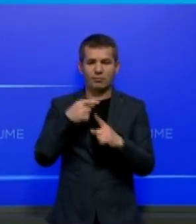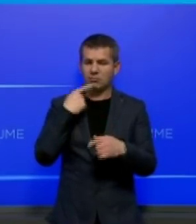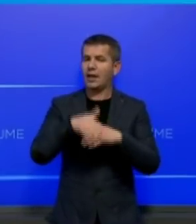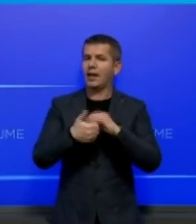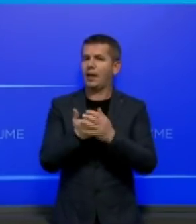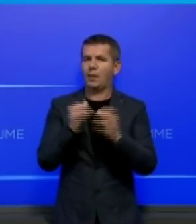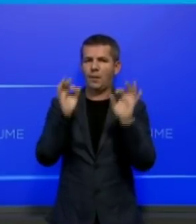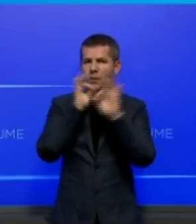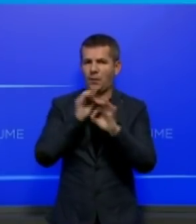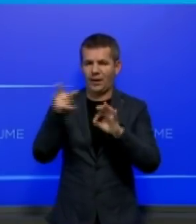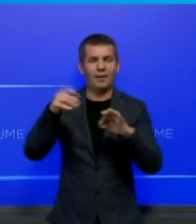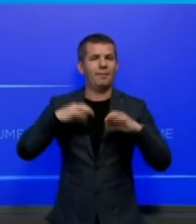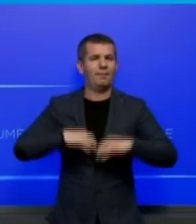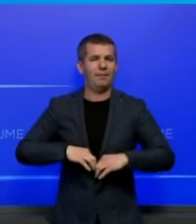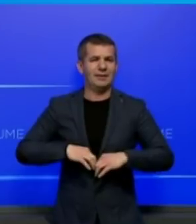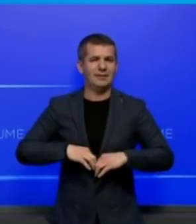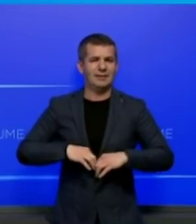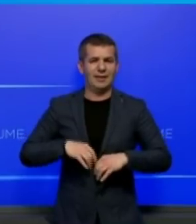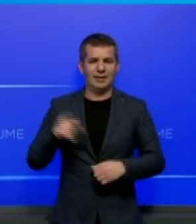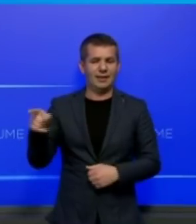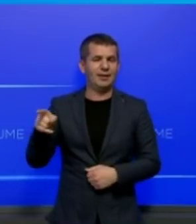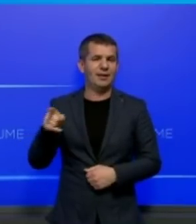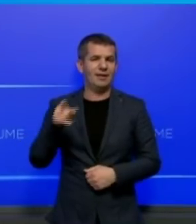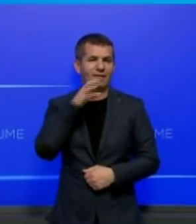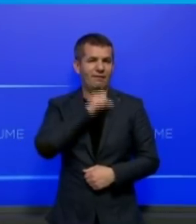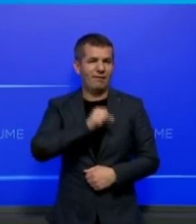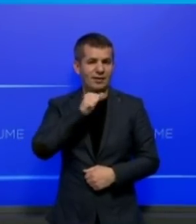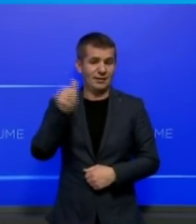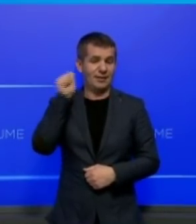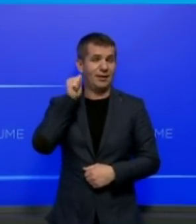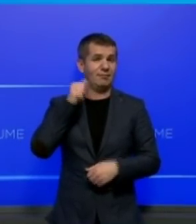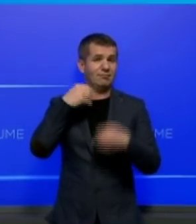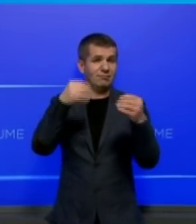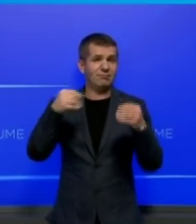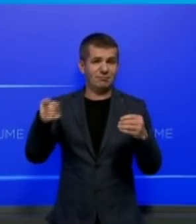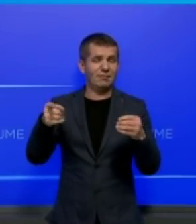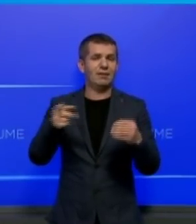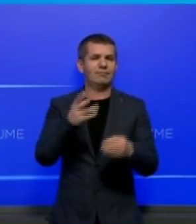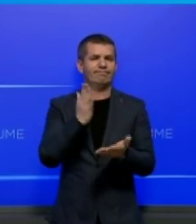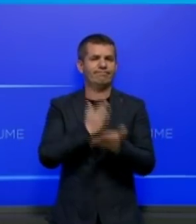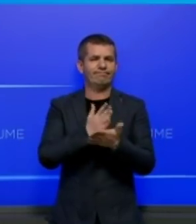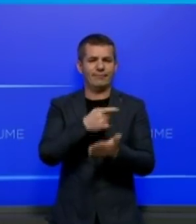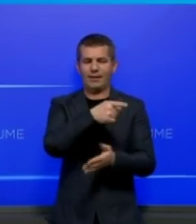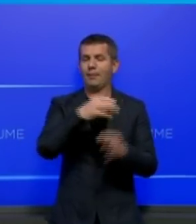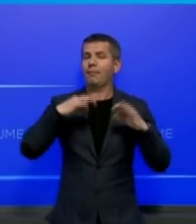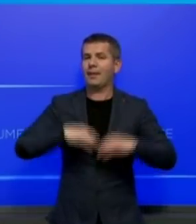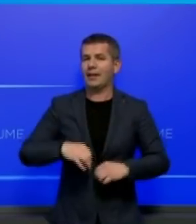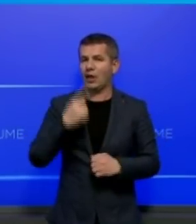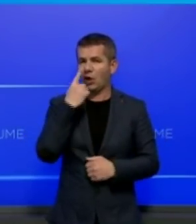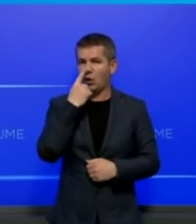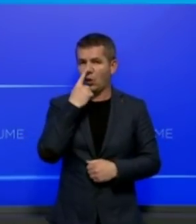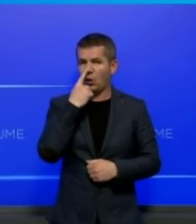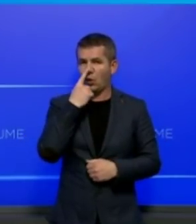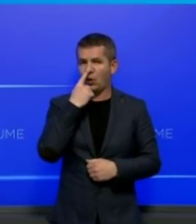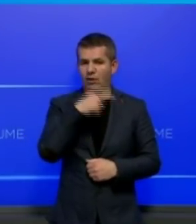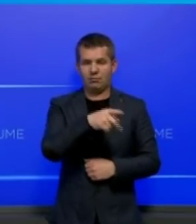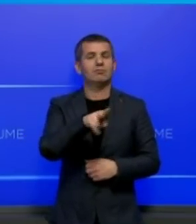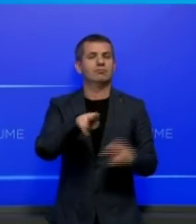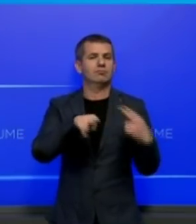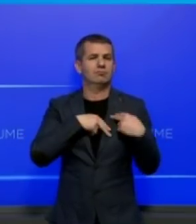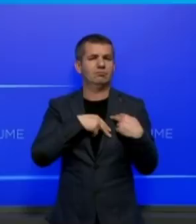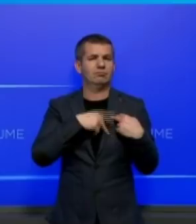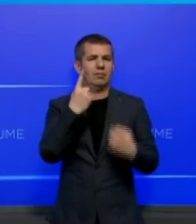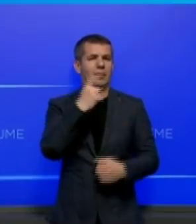me fjalimin e presidentit Macron të mbajtur dje, në të cilin fjalim Macron e konsideron presidentin rus të vetmin përgjegjës për